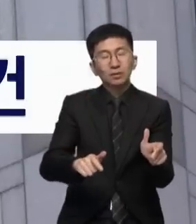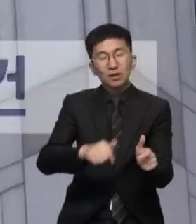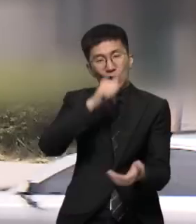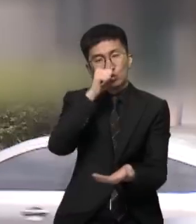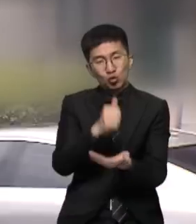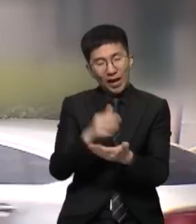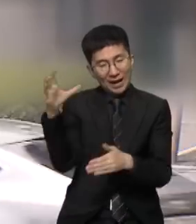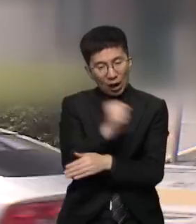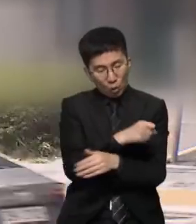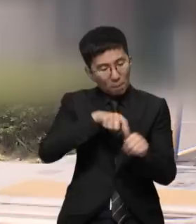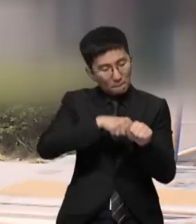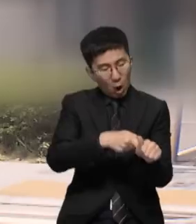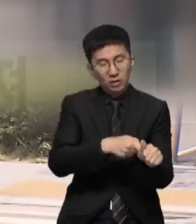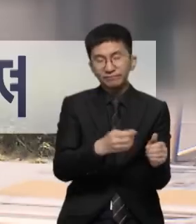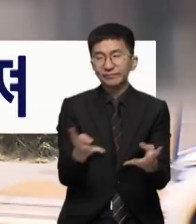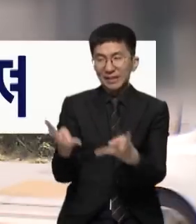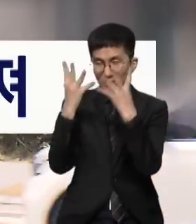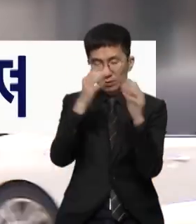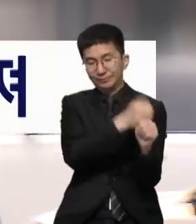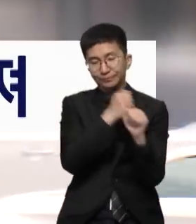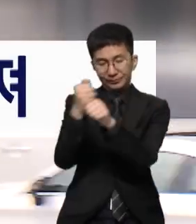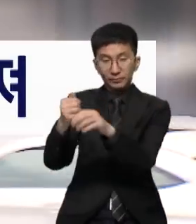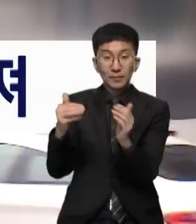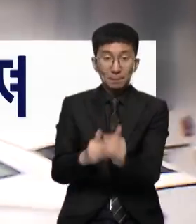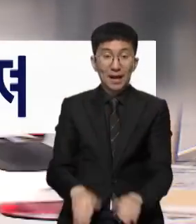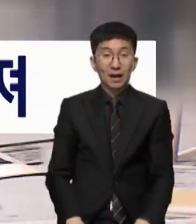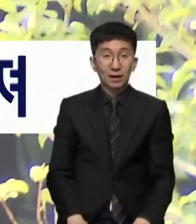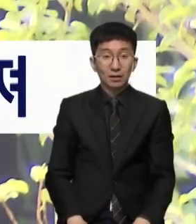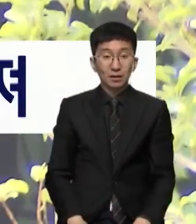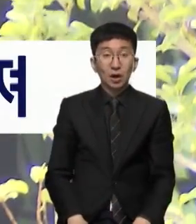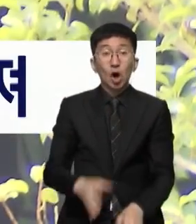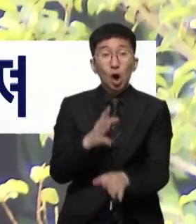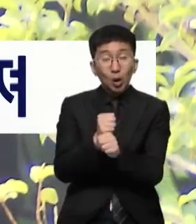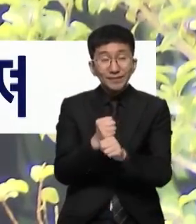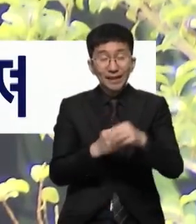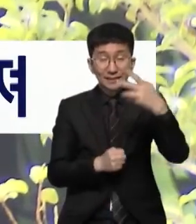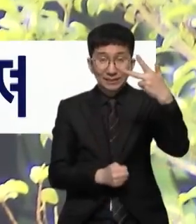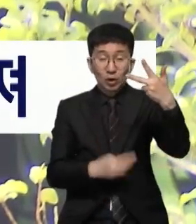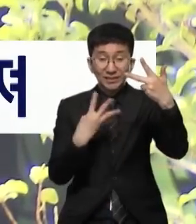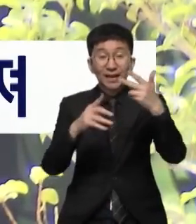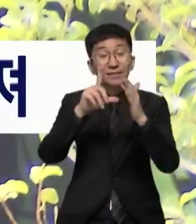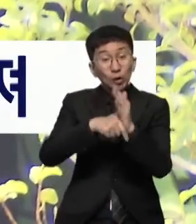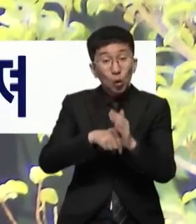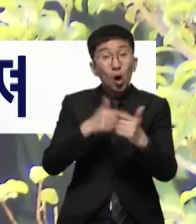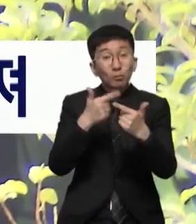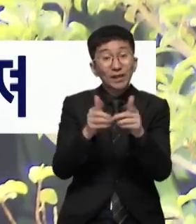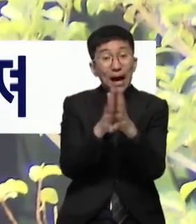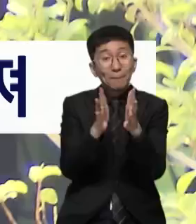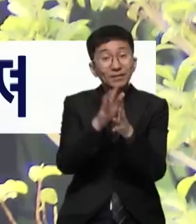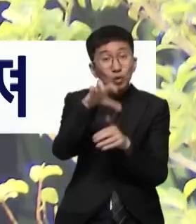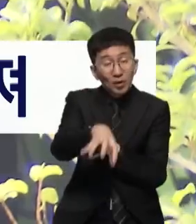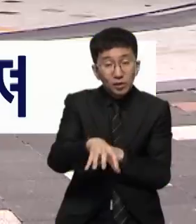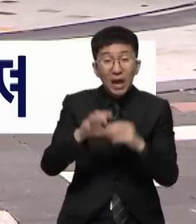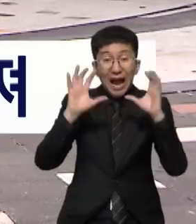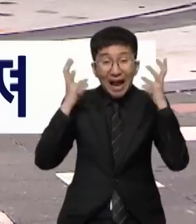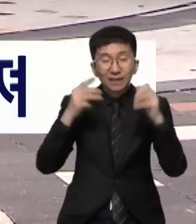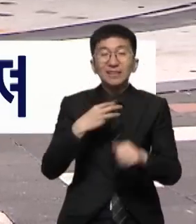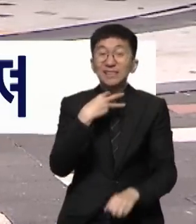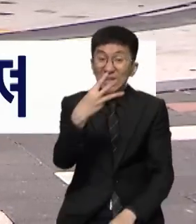입건했습니다. 앞서 지난 4일에도 부산의 한 아파트에서 3살 유아가 통학버스에 치여 숨지는 사고가